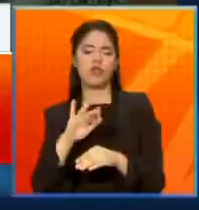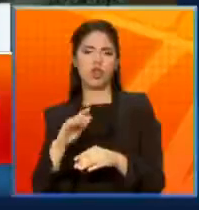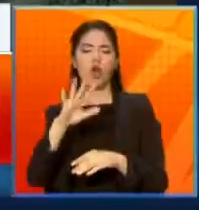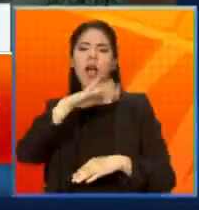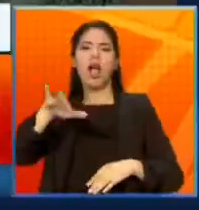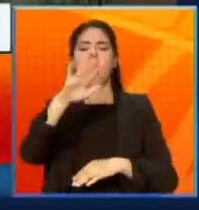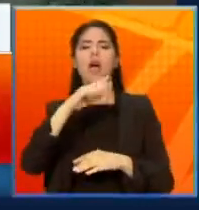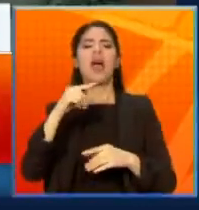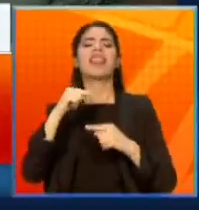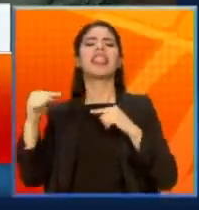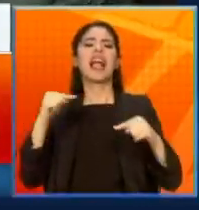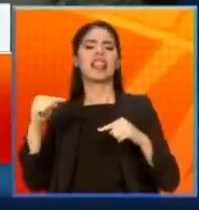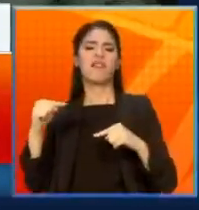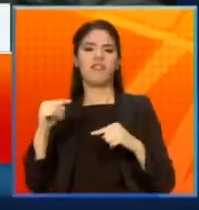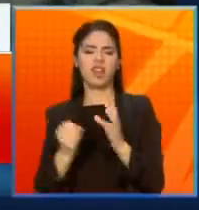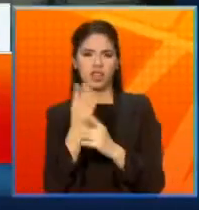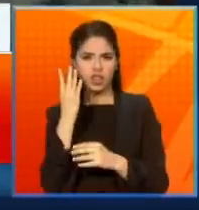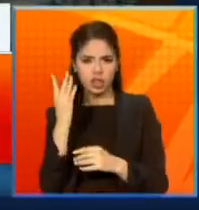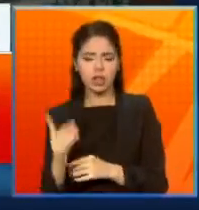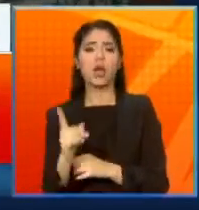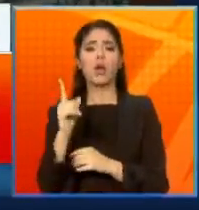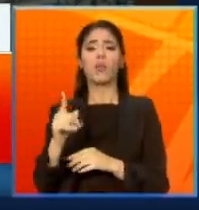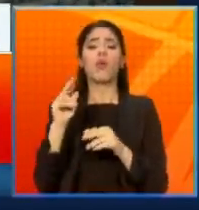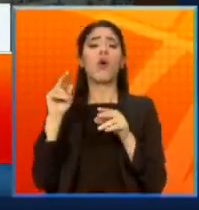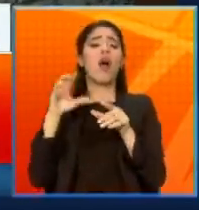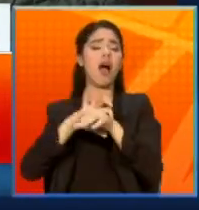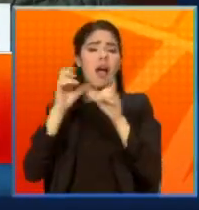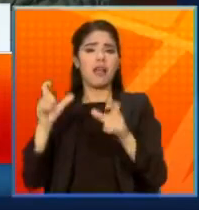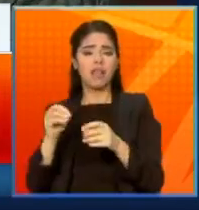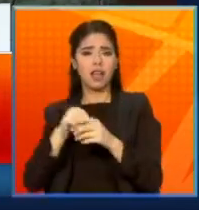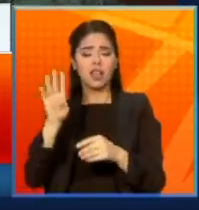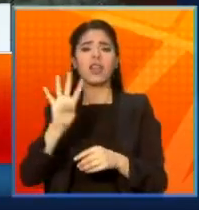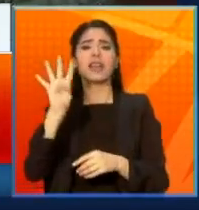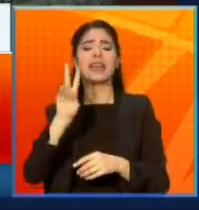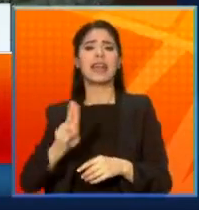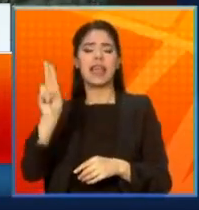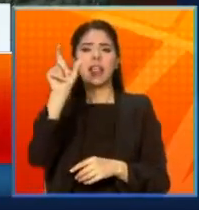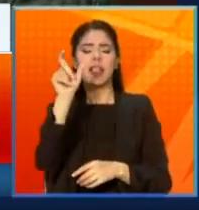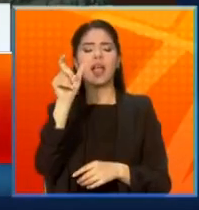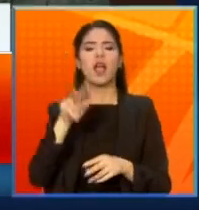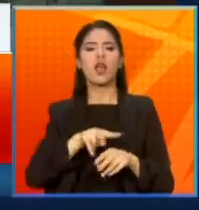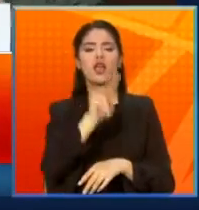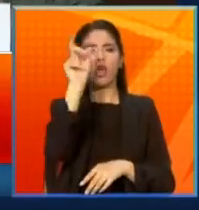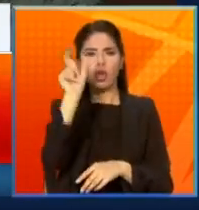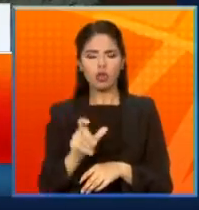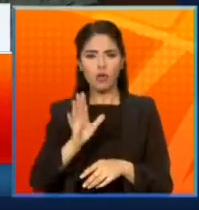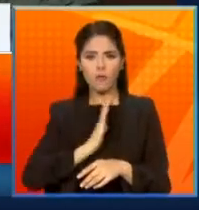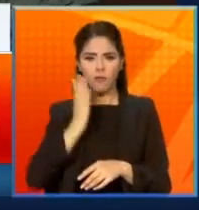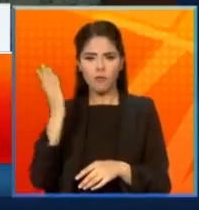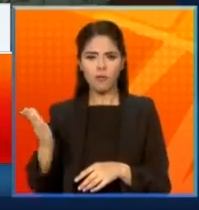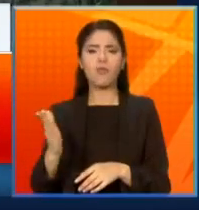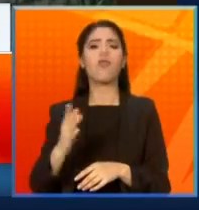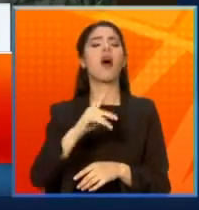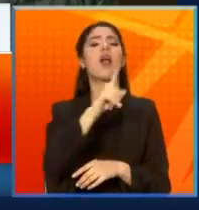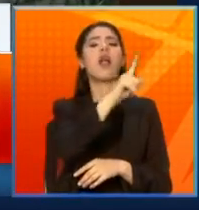derin bir nefes aldık tabii ki. Ve burada yani Zekai Tahir Burak Hastanesi'nde de 47 yolcu bulunuyor. Diğer 93 yolcuysa Bilkent